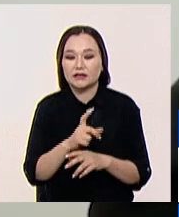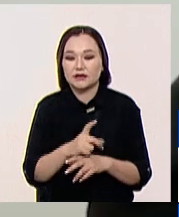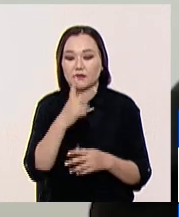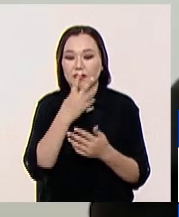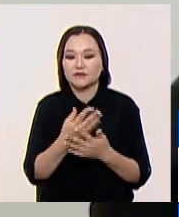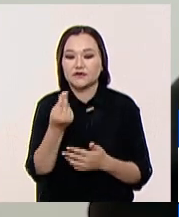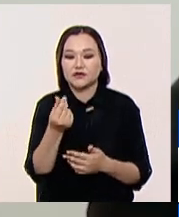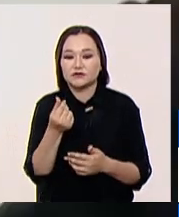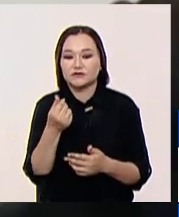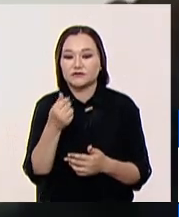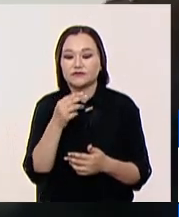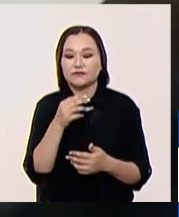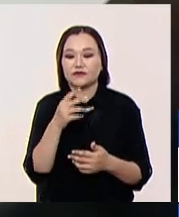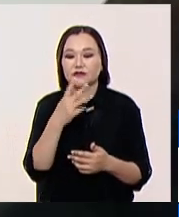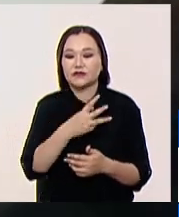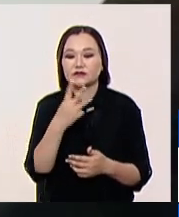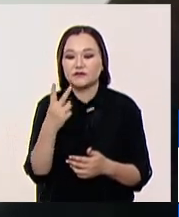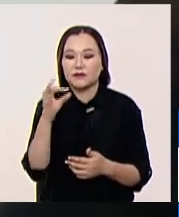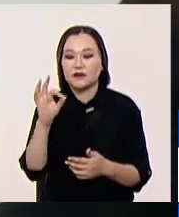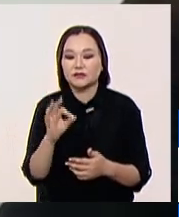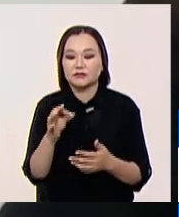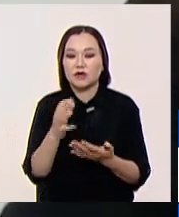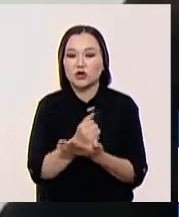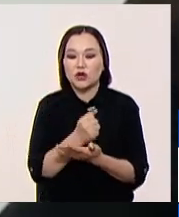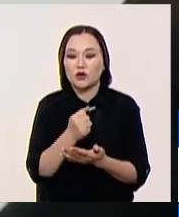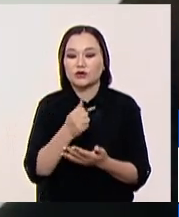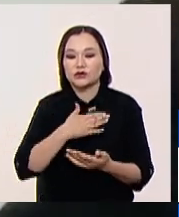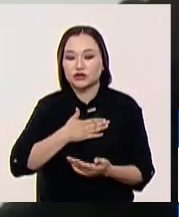отражается в денежном выражении. 32% получил доход наш